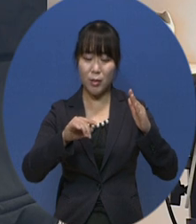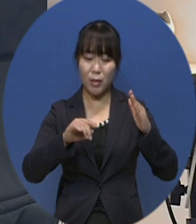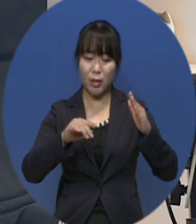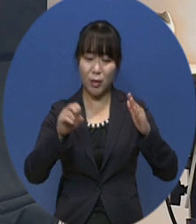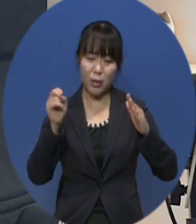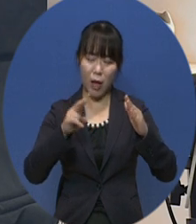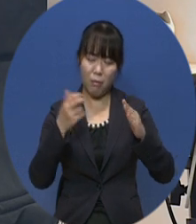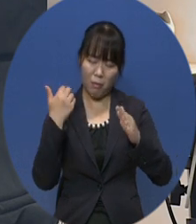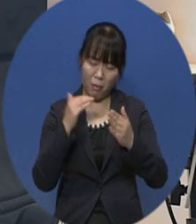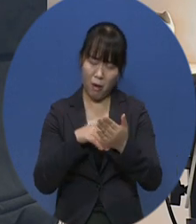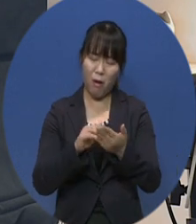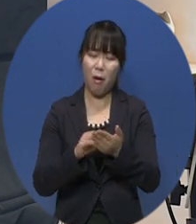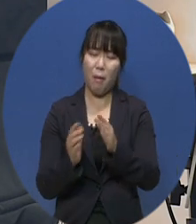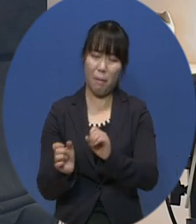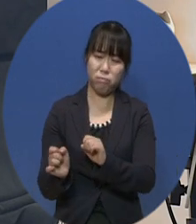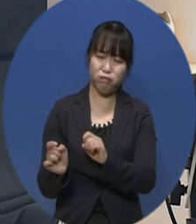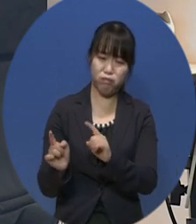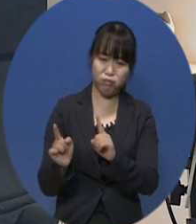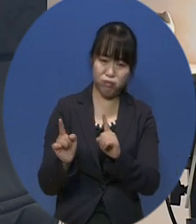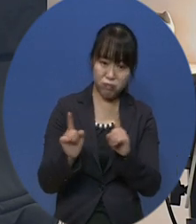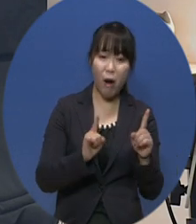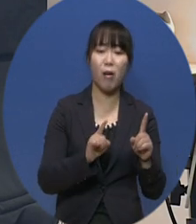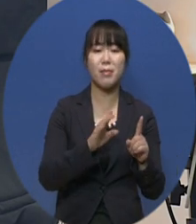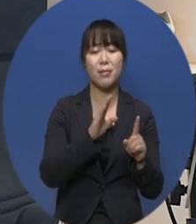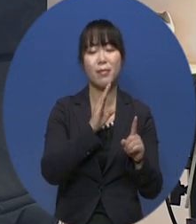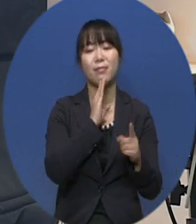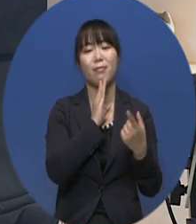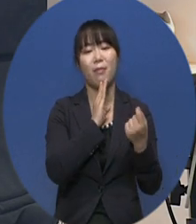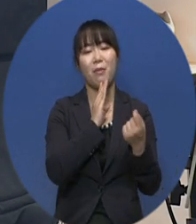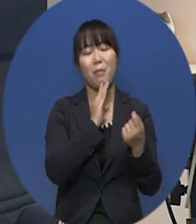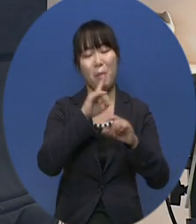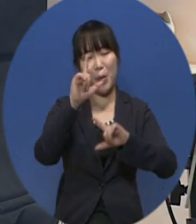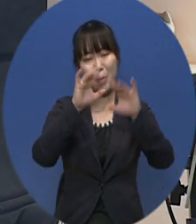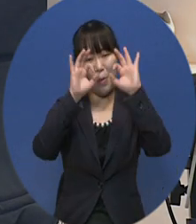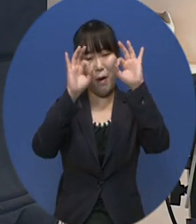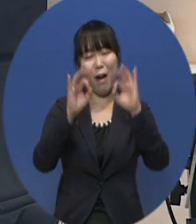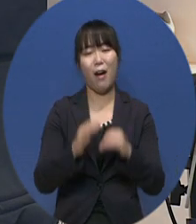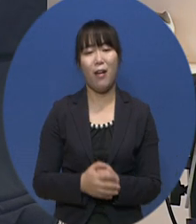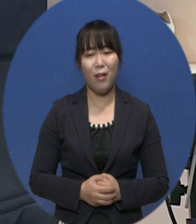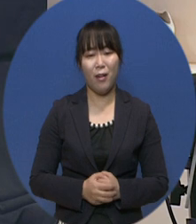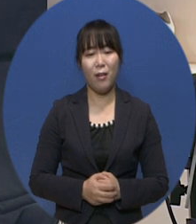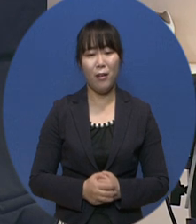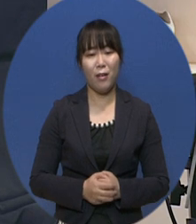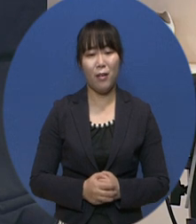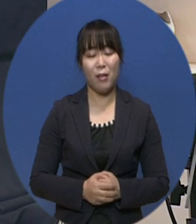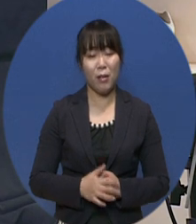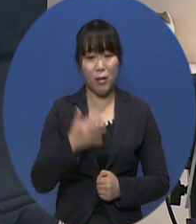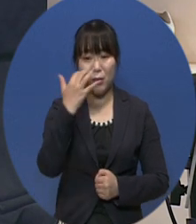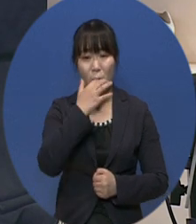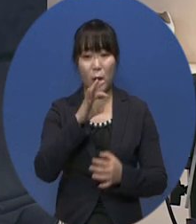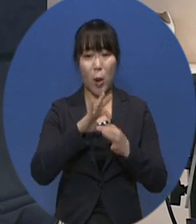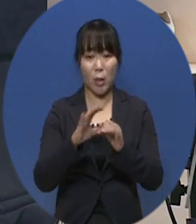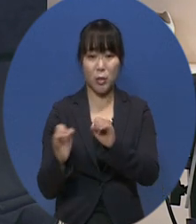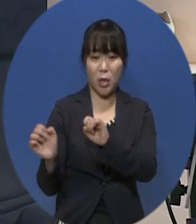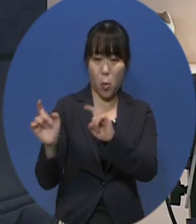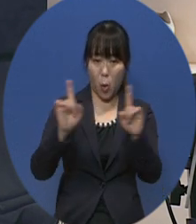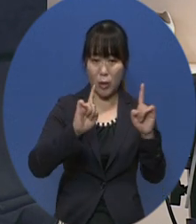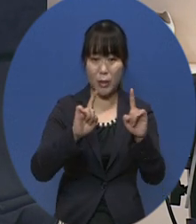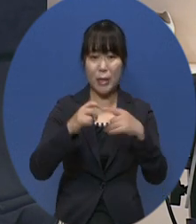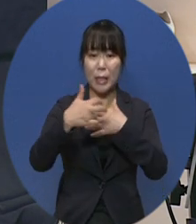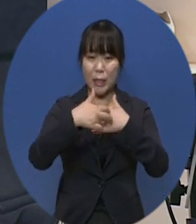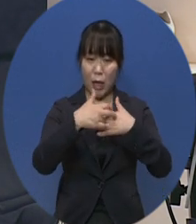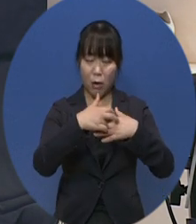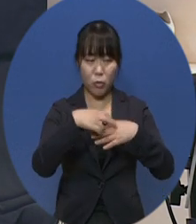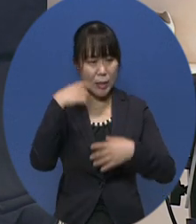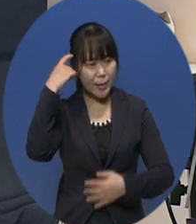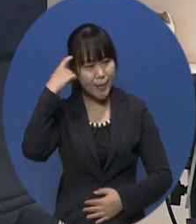되기 시작하는 진정한 회복이 거기서 이제 일어나기 시작하는 거 제가 보면서 야 이게 이 성재화를 저는 의학적으로